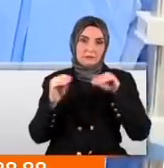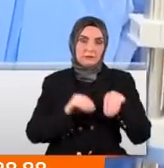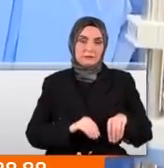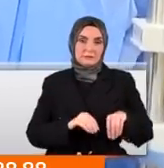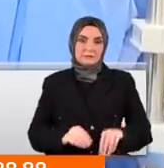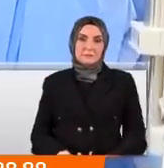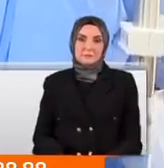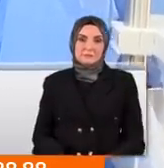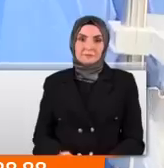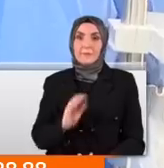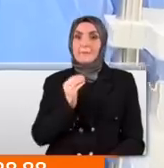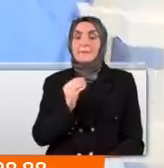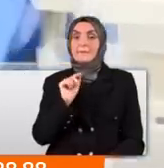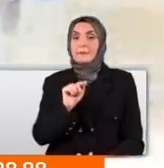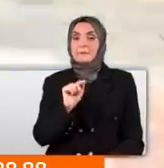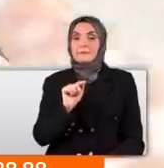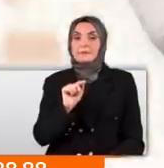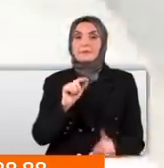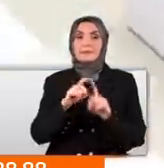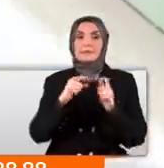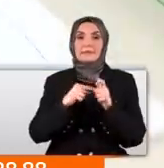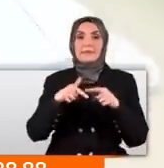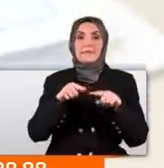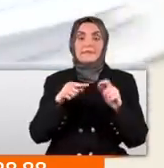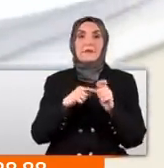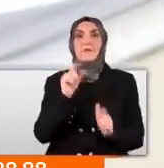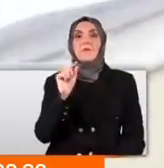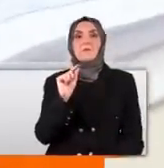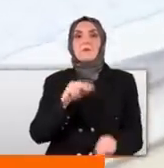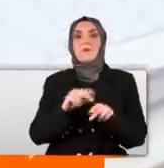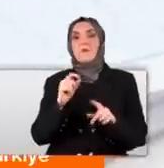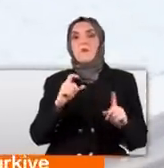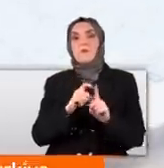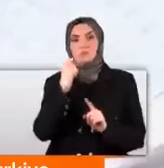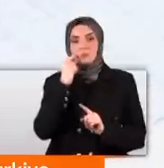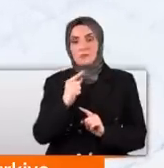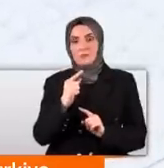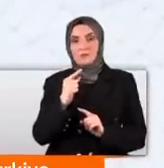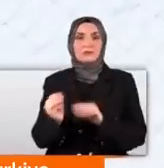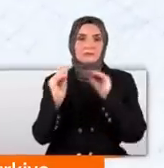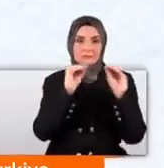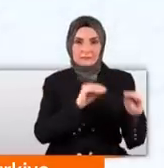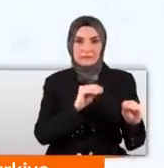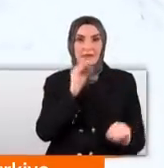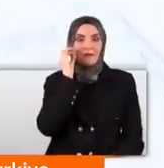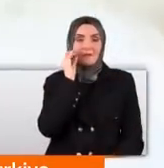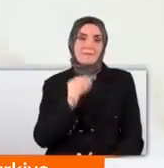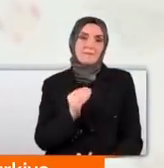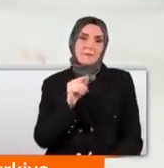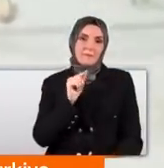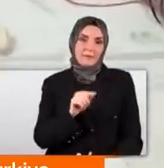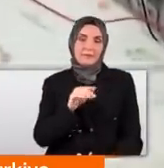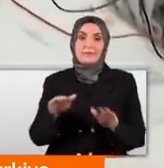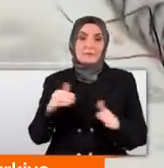Bebek bu hastaneye Defne 11 koduyla geldi. Bir erkek bebek ve depremden tam bir hafta sonra geldi. O günden bu yana